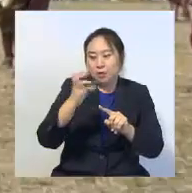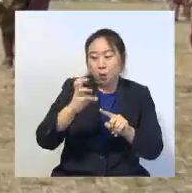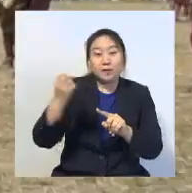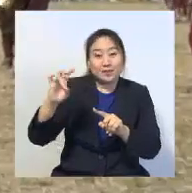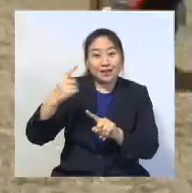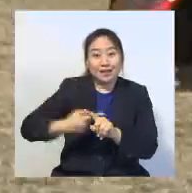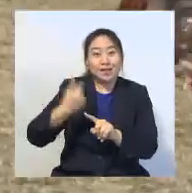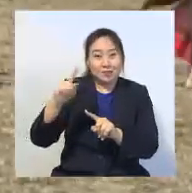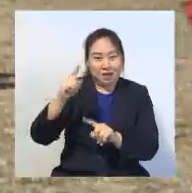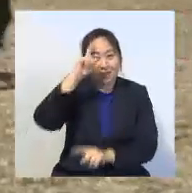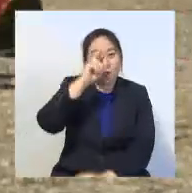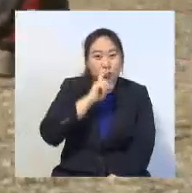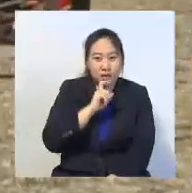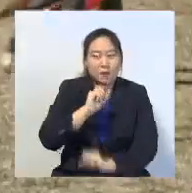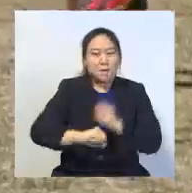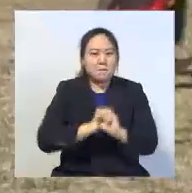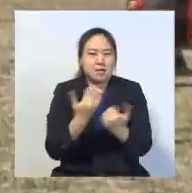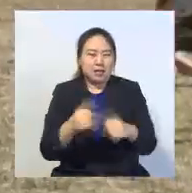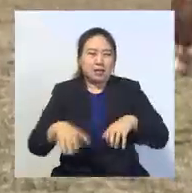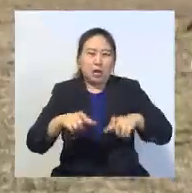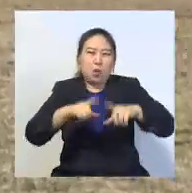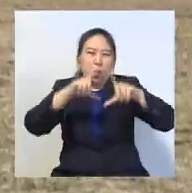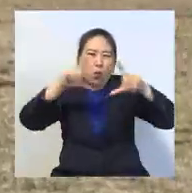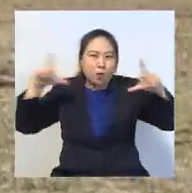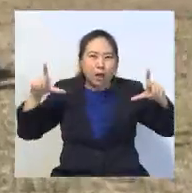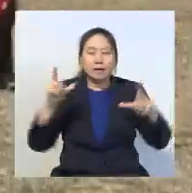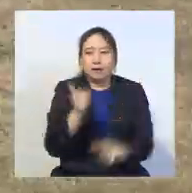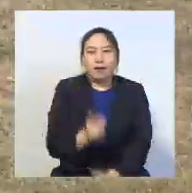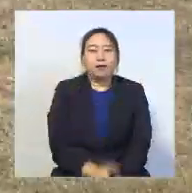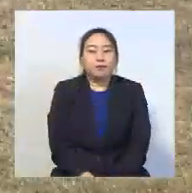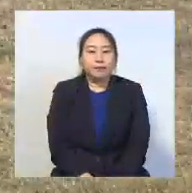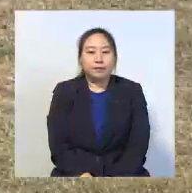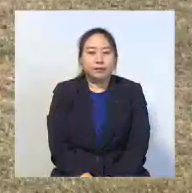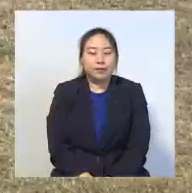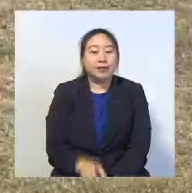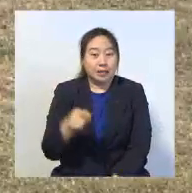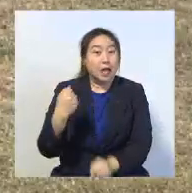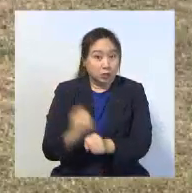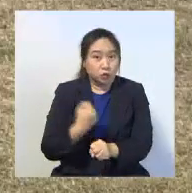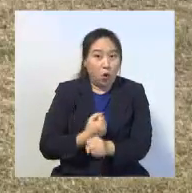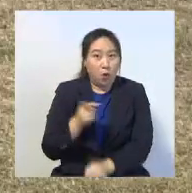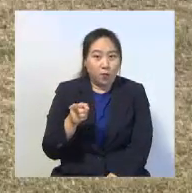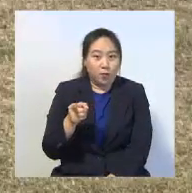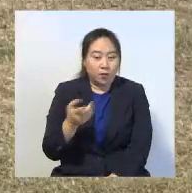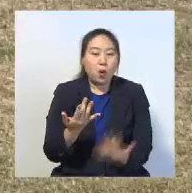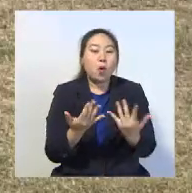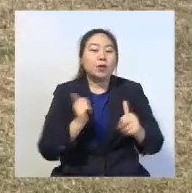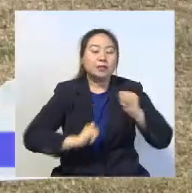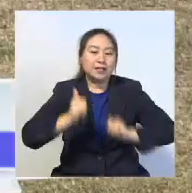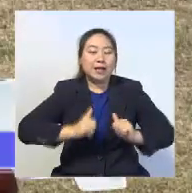จะถึงนี้ค่ะและปีนี้นะคะยิ่งใหญ่ไม่แพ้ปีที่ผ่านมาอย่างแน่นอนค่ะ นี่ที่ฉากซ้อมใหญ่นะแล้วก็แสดงจริง